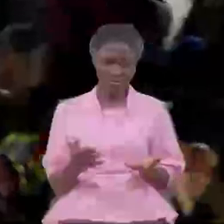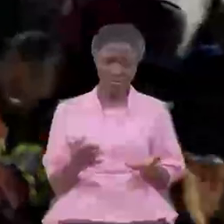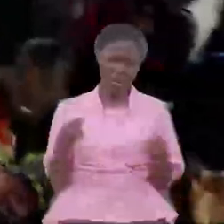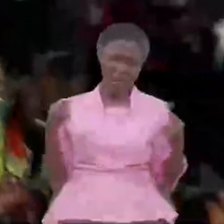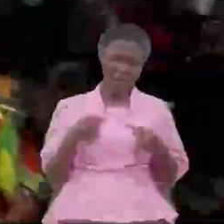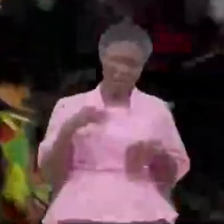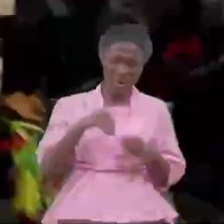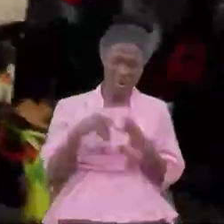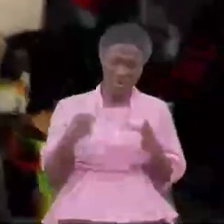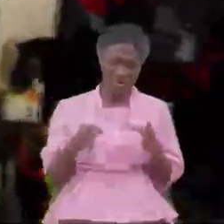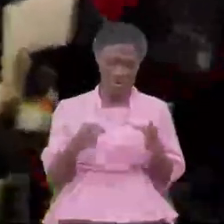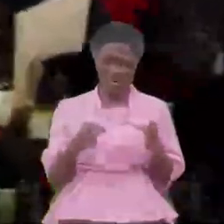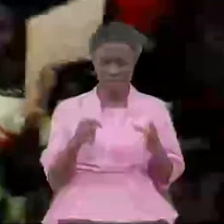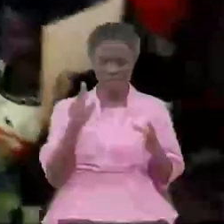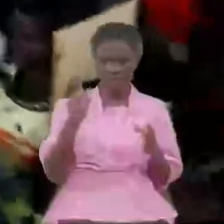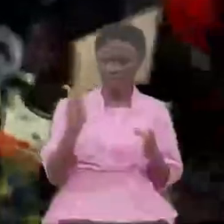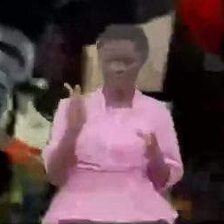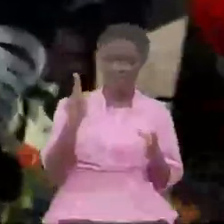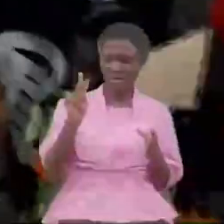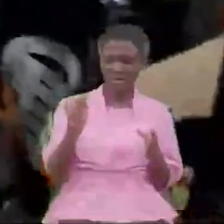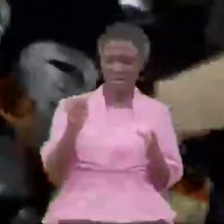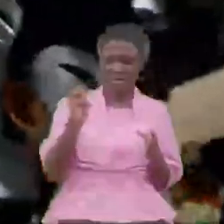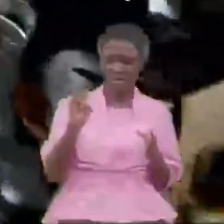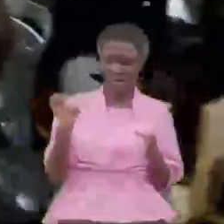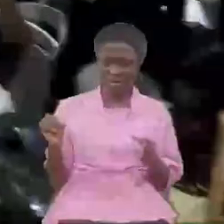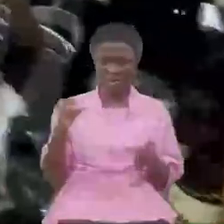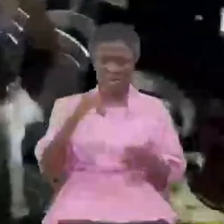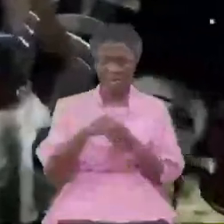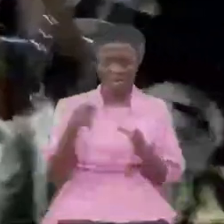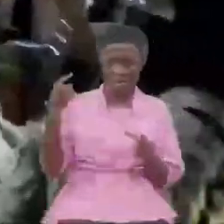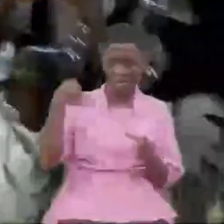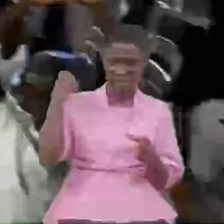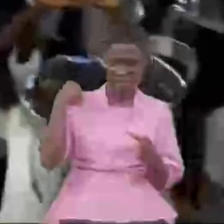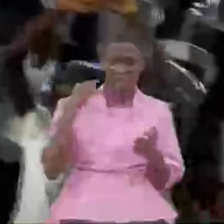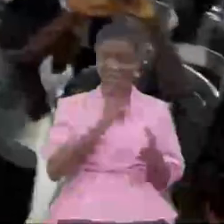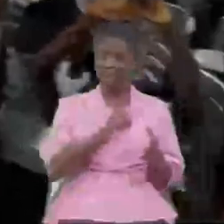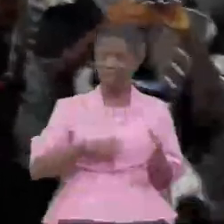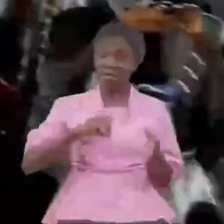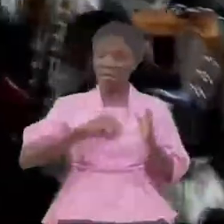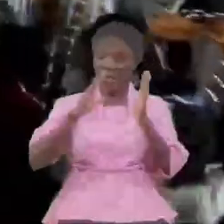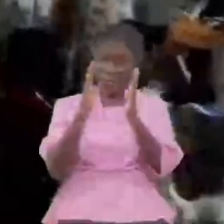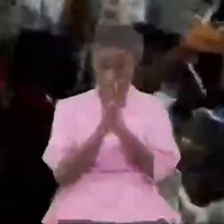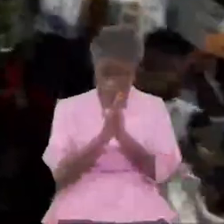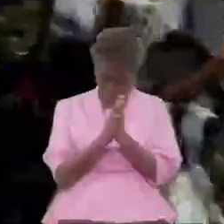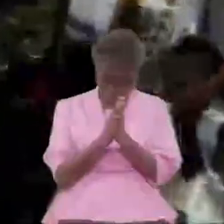les douleurs aux coudes, aux épaules, aux genoux, à la hanche,